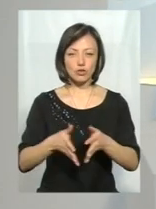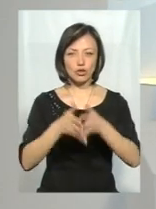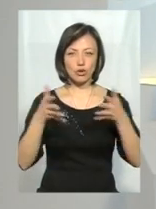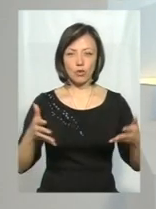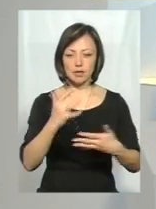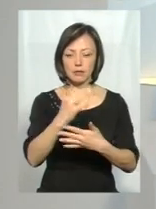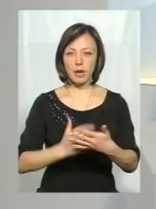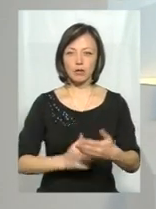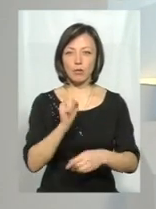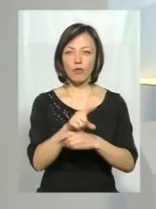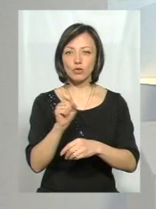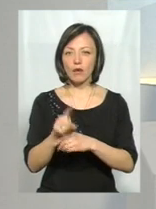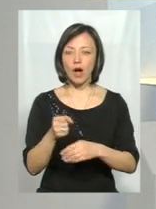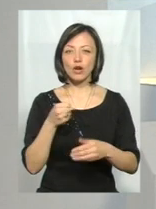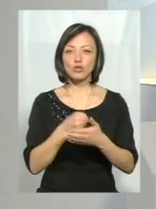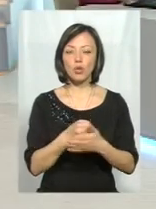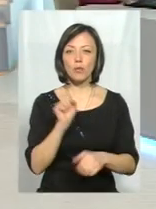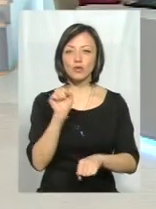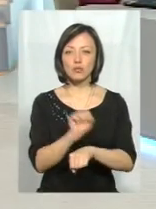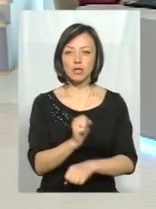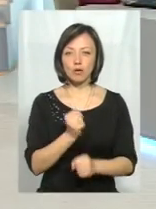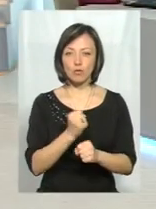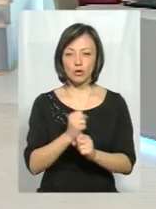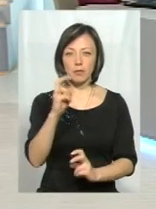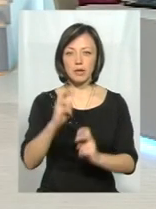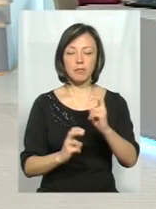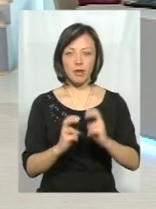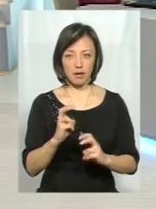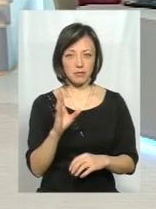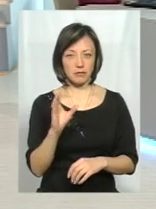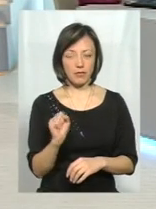спектр повноважень, аж до призупинення роботи підприємств. Так. А